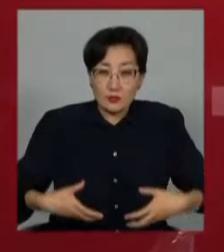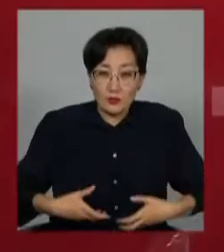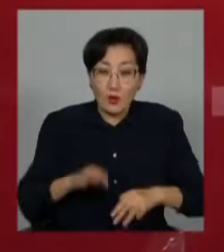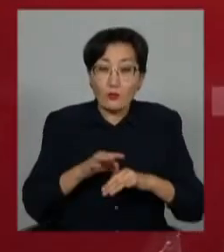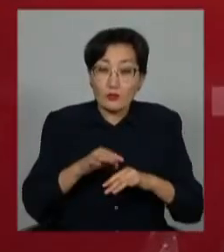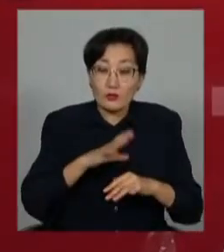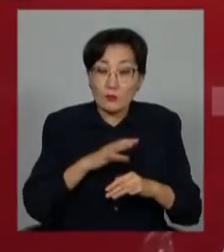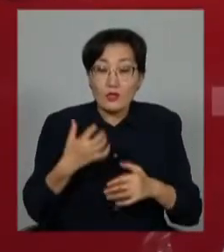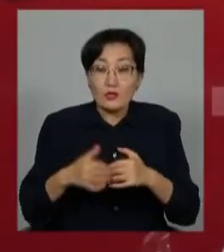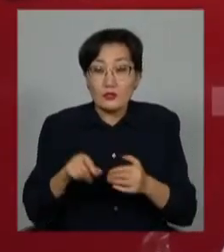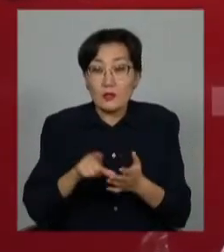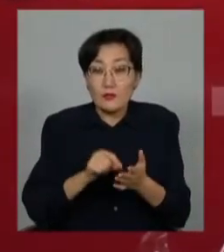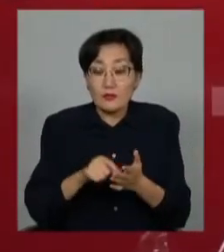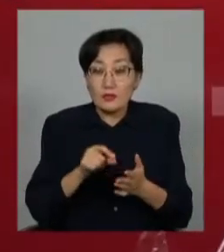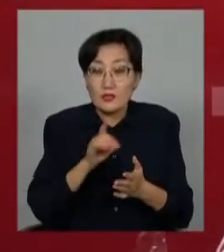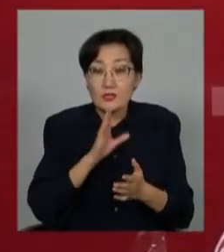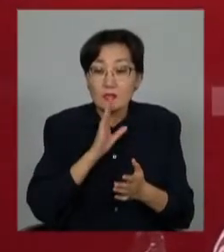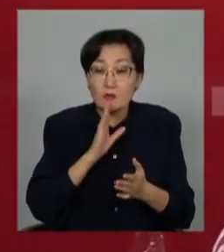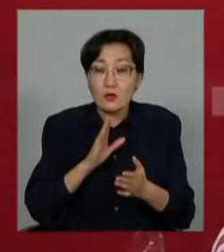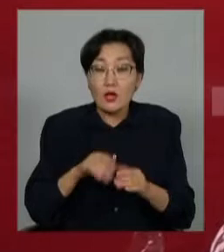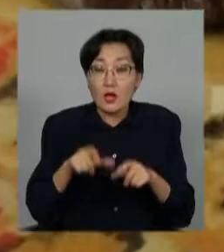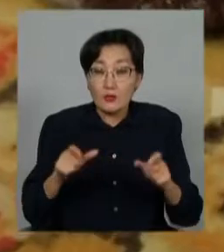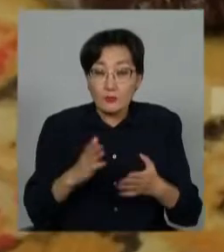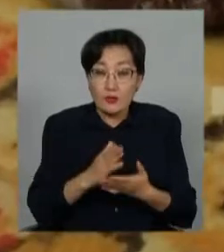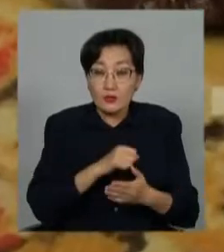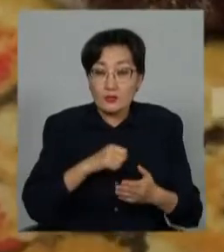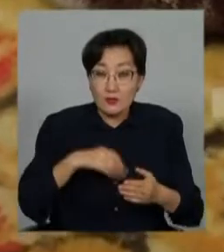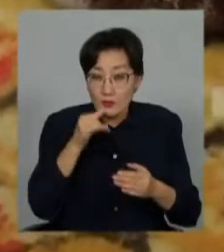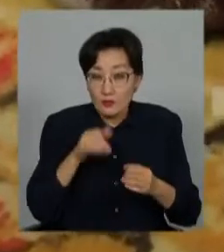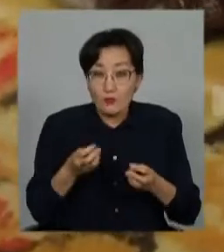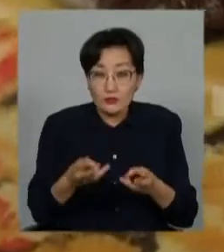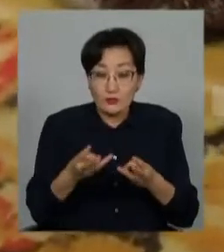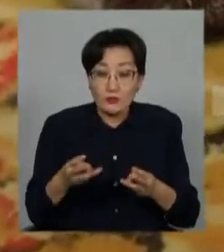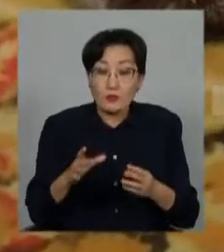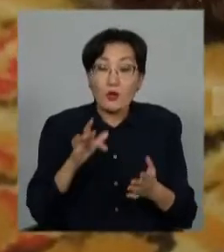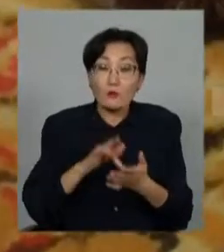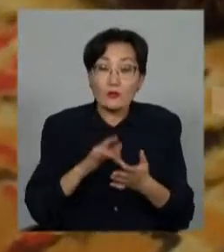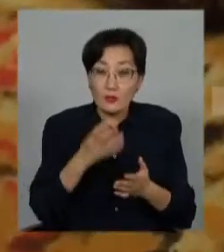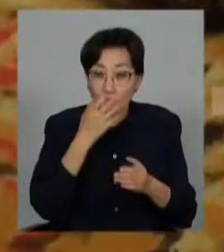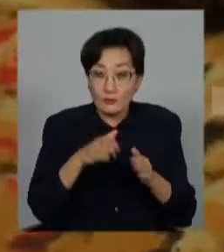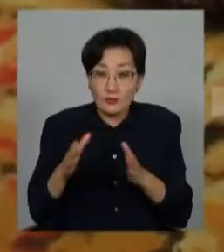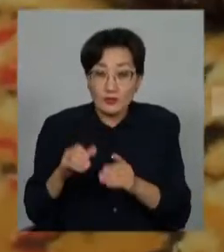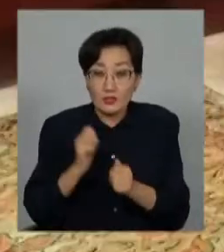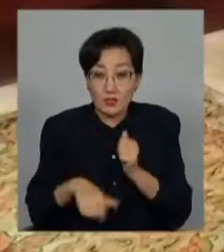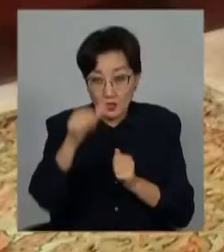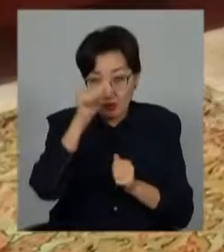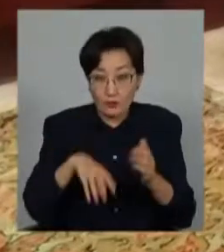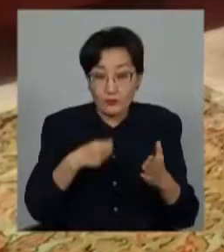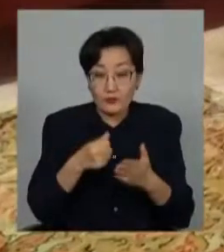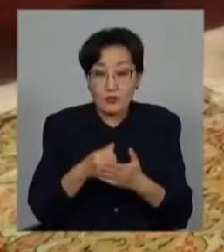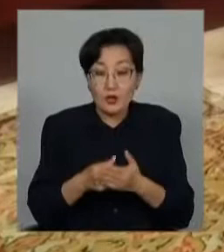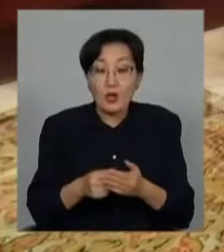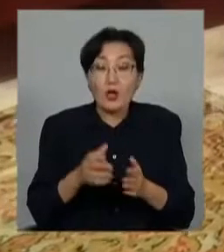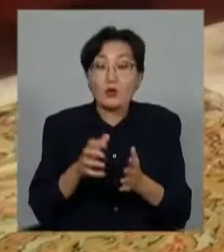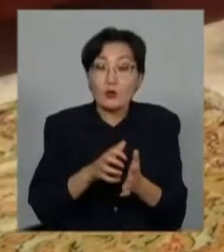қалған. Арасында зейнетке шыққандар, өз бетімен пеш жаға алмайтындар да бар. Орталық жылу жүйесіне ай сайын ақша төлеп жүргеніміз аздай, отын